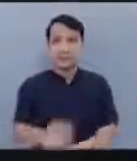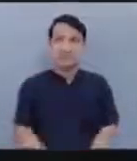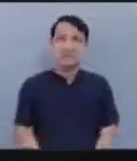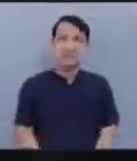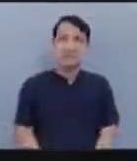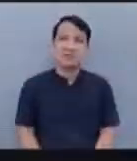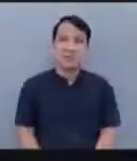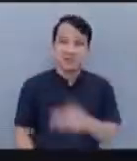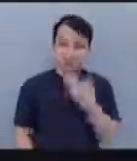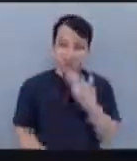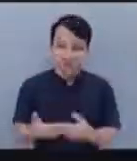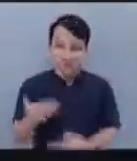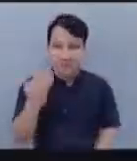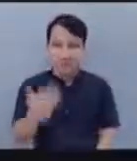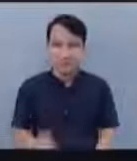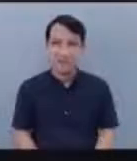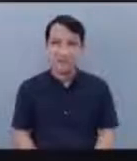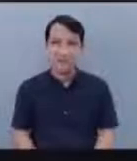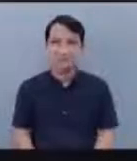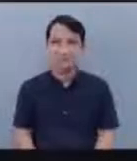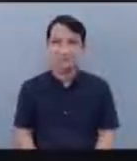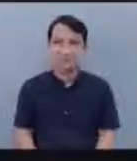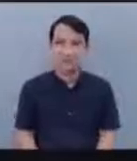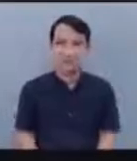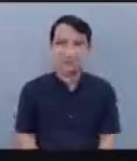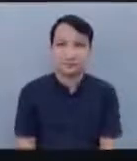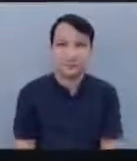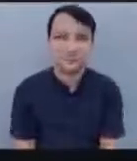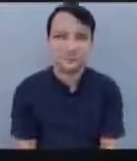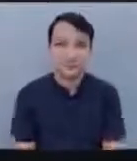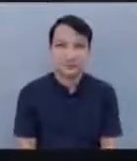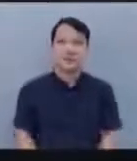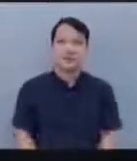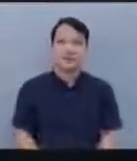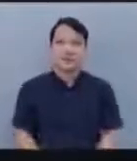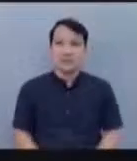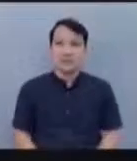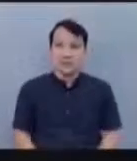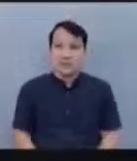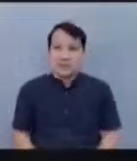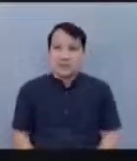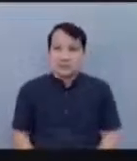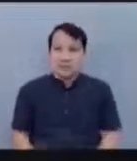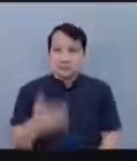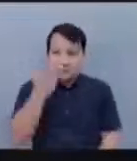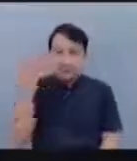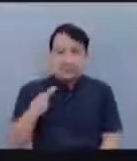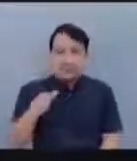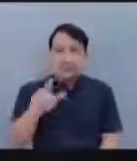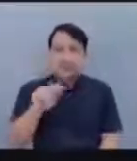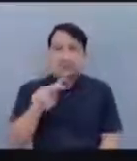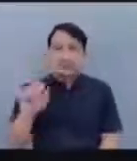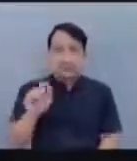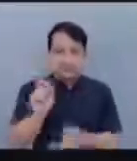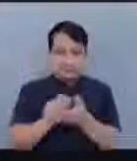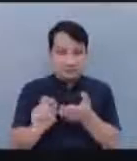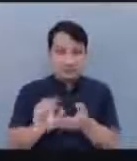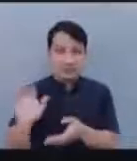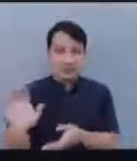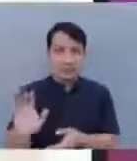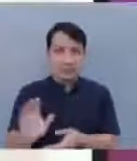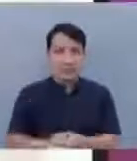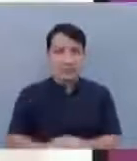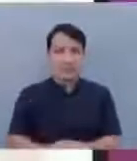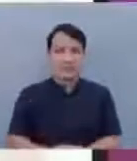morning. Oh, itong bagong kanta mo na Tampo, ano naging inspirasyon mo dito at nagsusulat ka ba talaga ng kanta? Yes